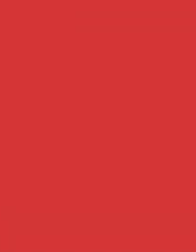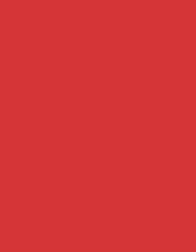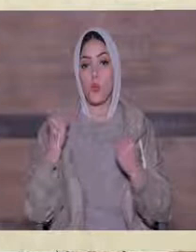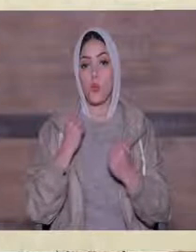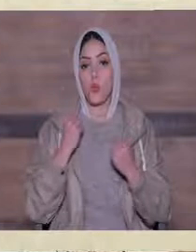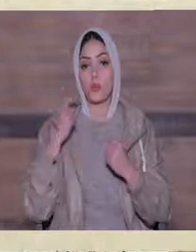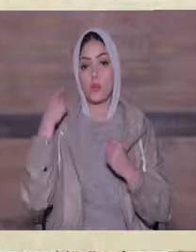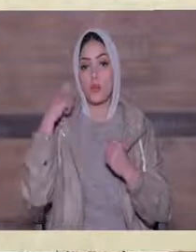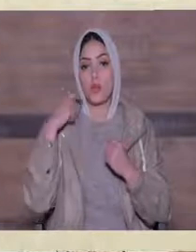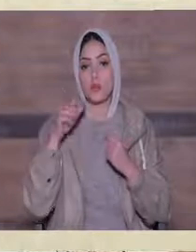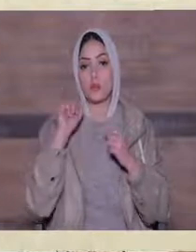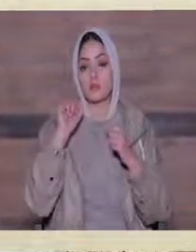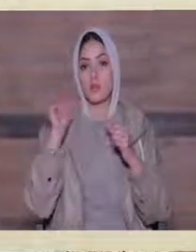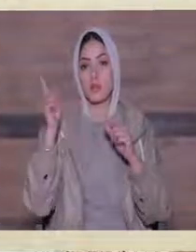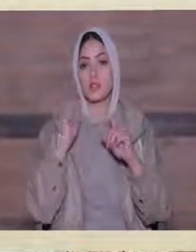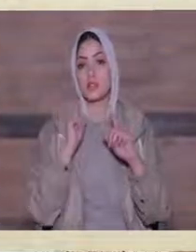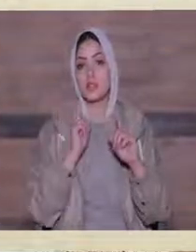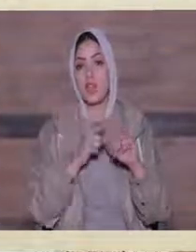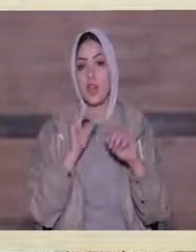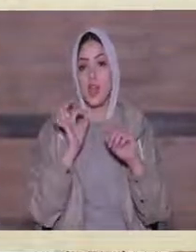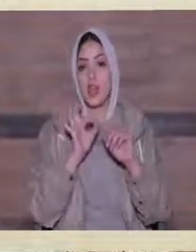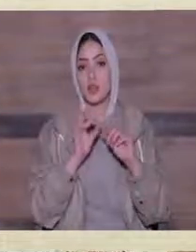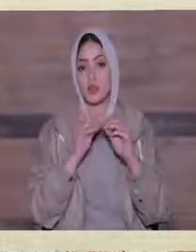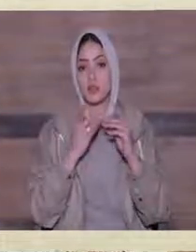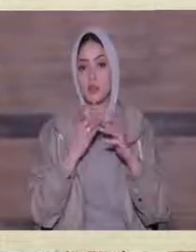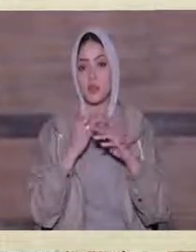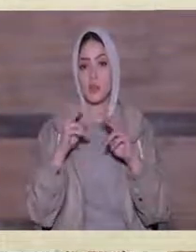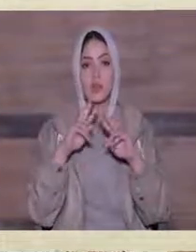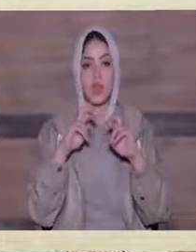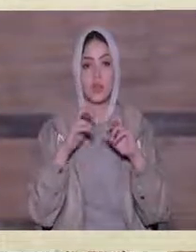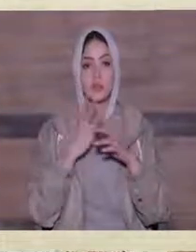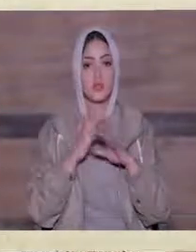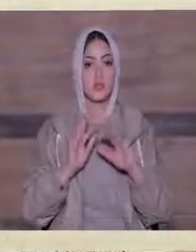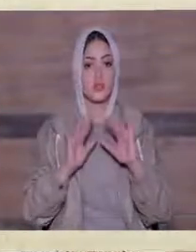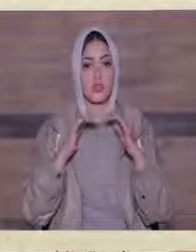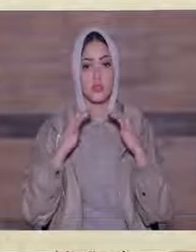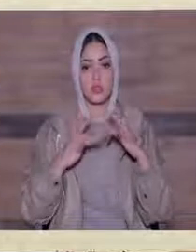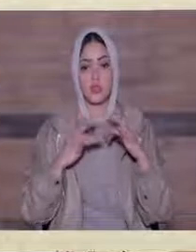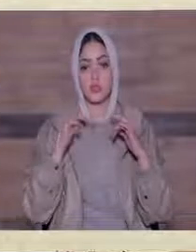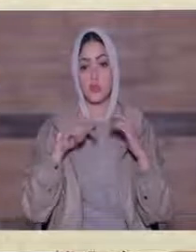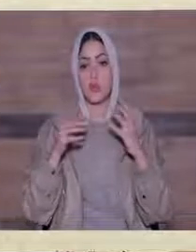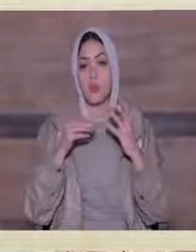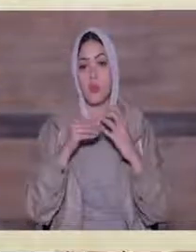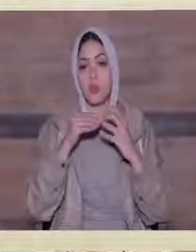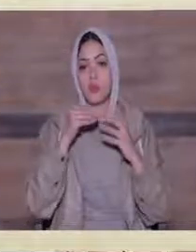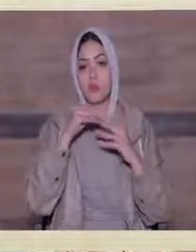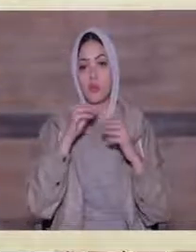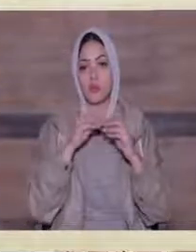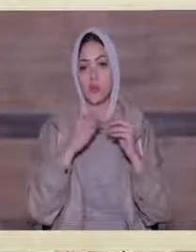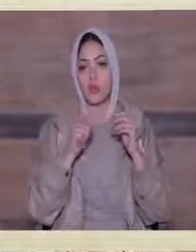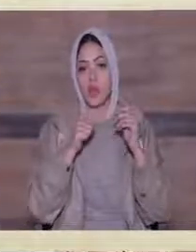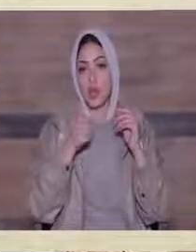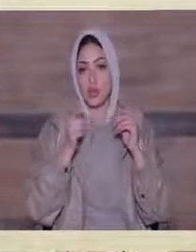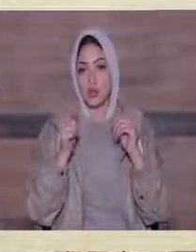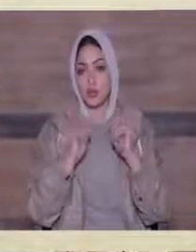المبادرة هدفها الرئيسي هو الكشف المبكر عن سرطان الثدي، وده بيتم على عدة مراحل. المرحلة الأولى